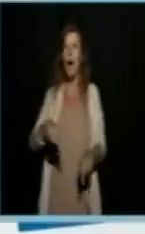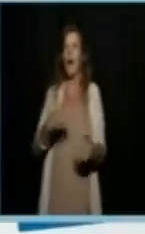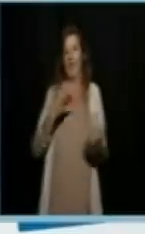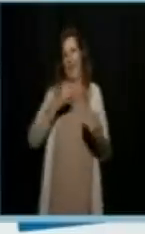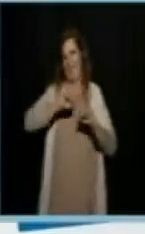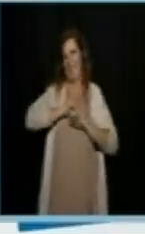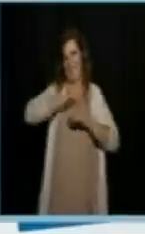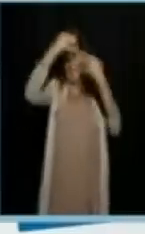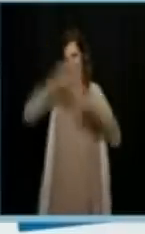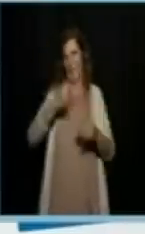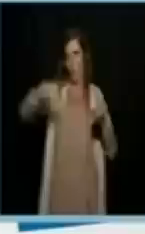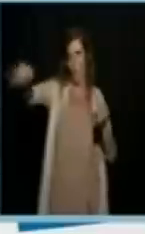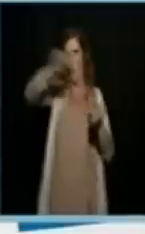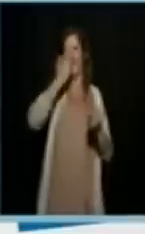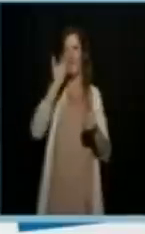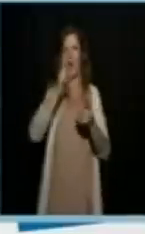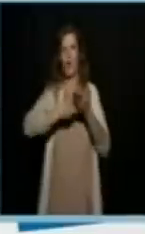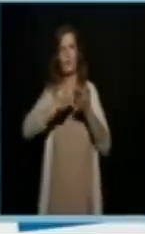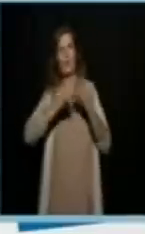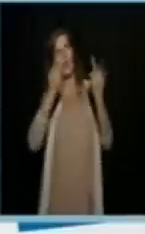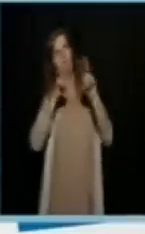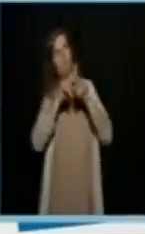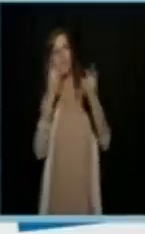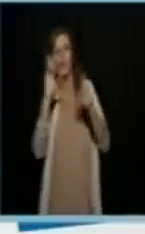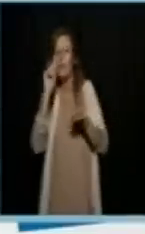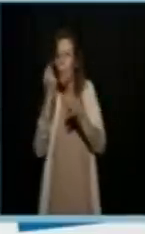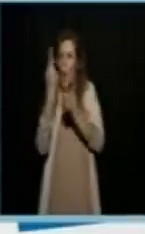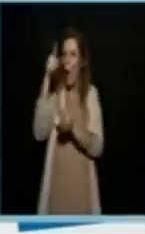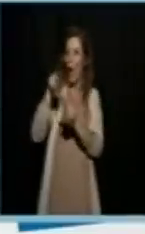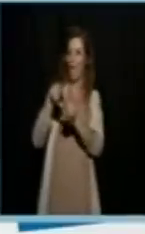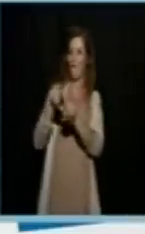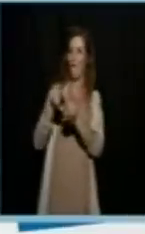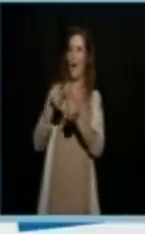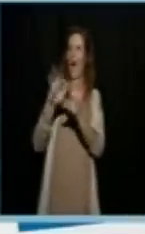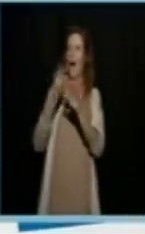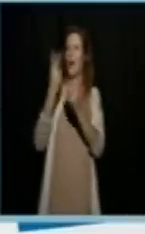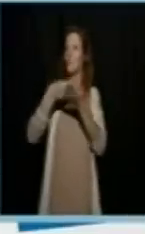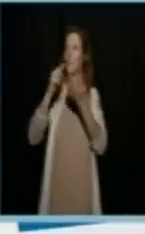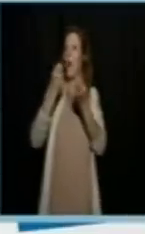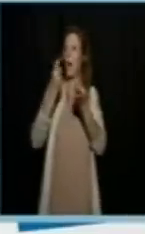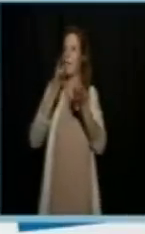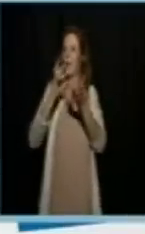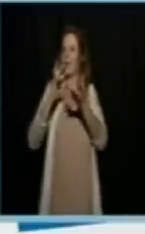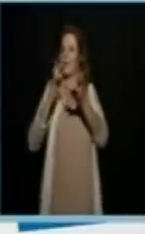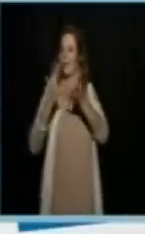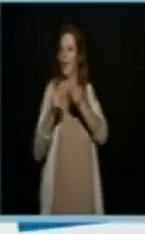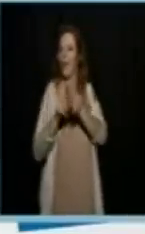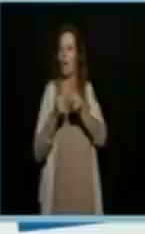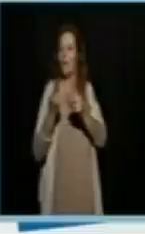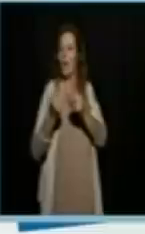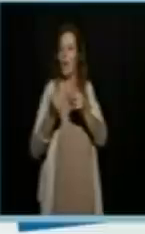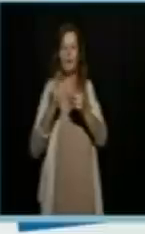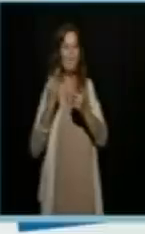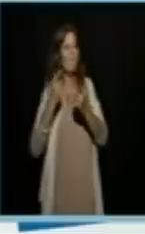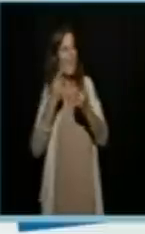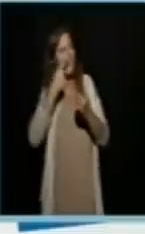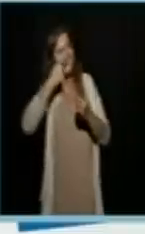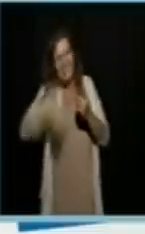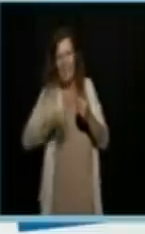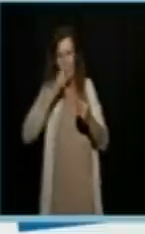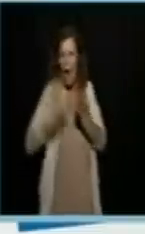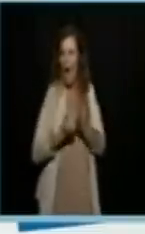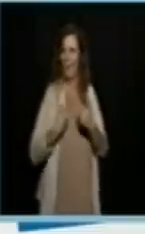una scuola nuova, una scuola che cambia, che magari si avvicina di più al nostro modo di pensare,